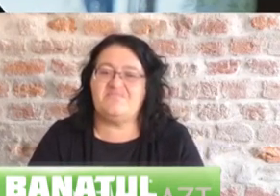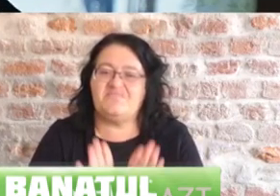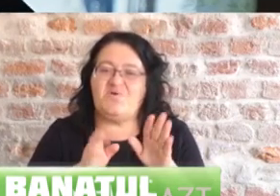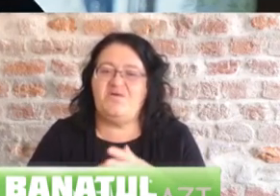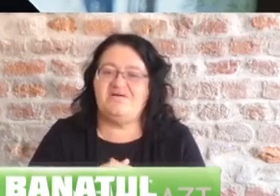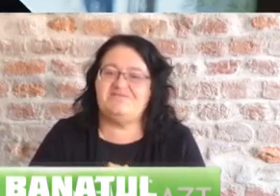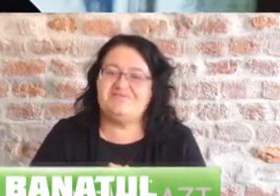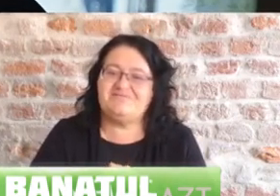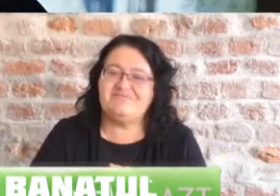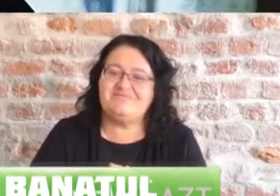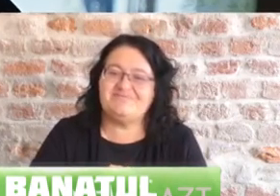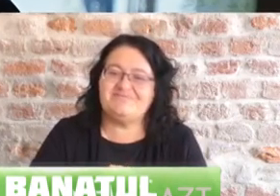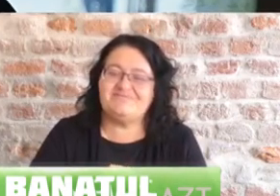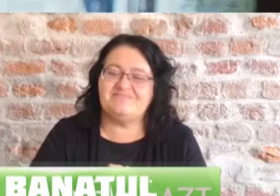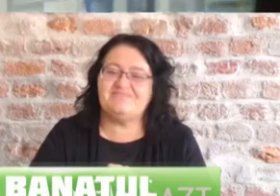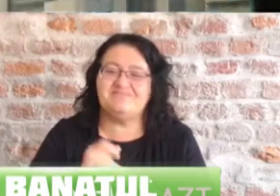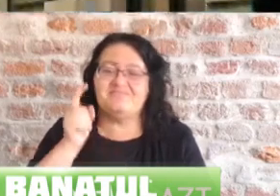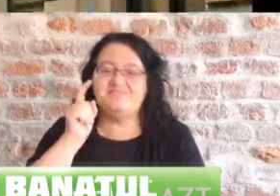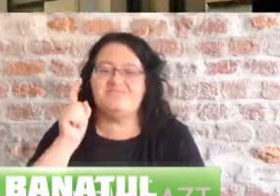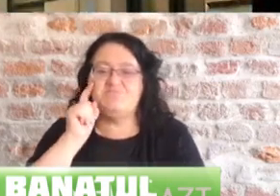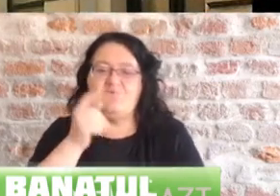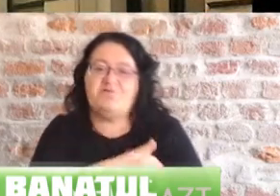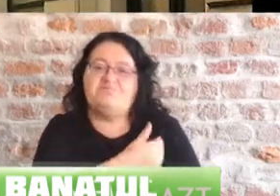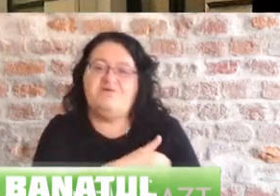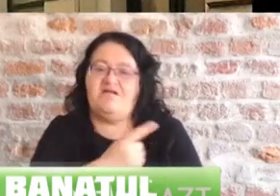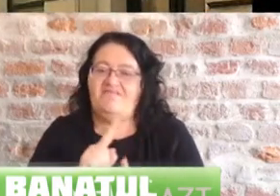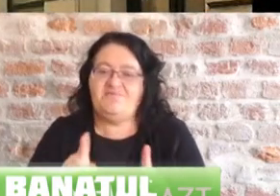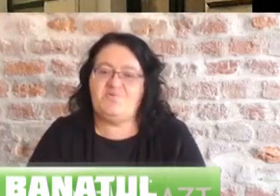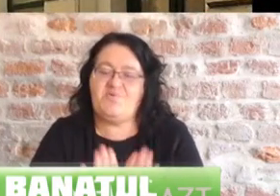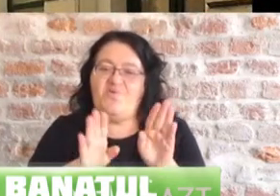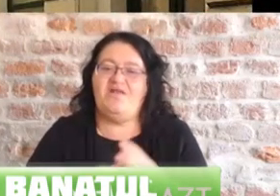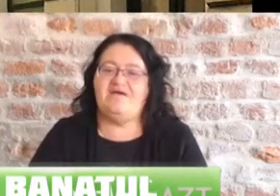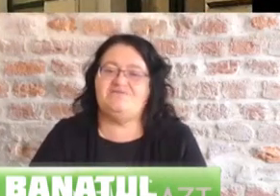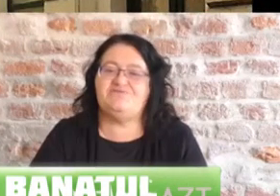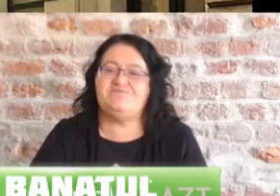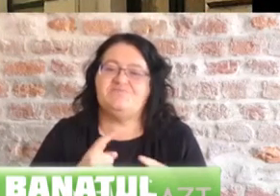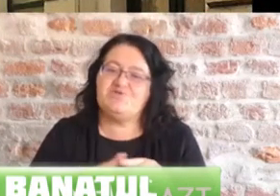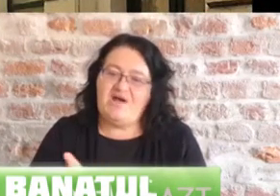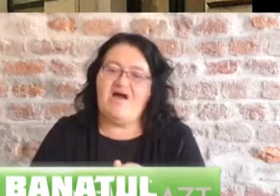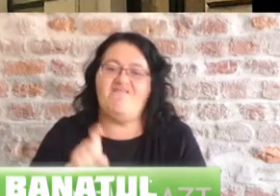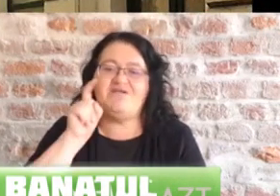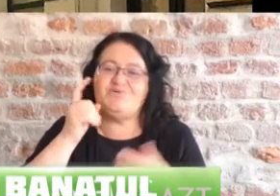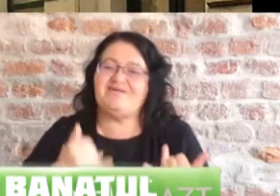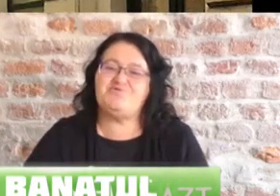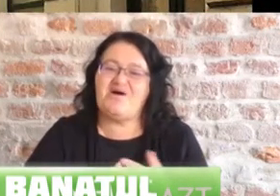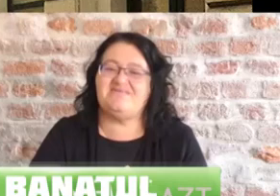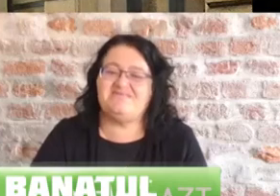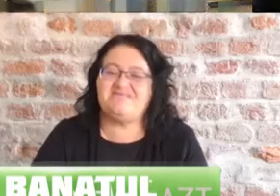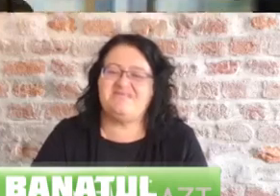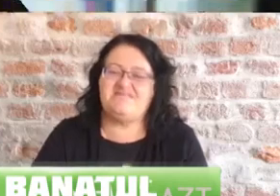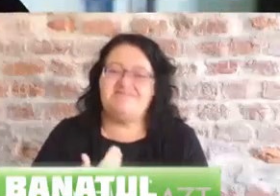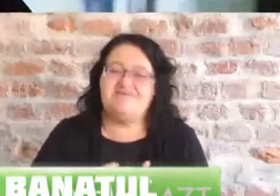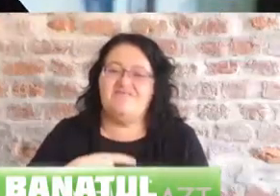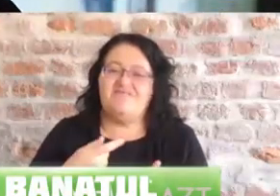Acum, nu i-am considerat niciodată elevi, ci colegi. Și la fel îi consider și astăzi,